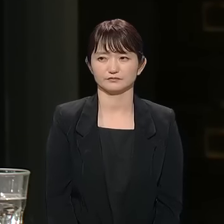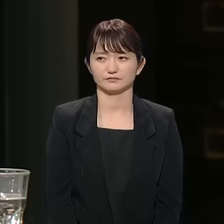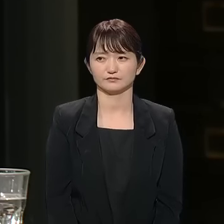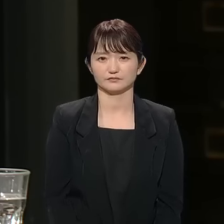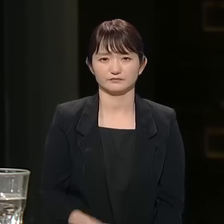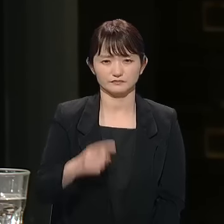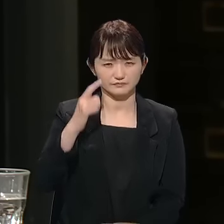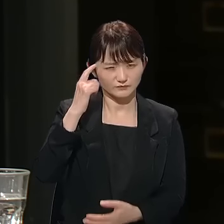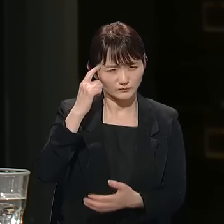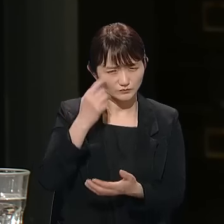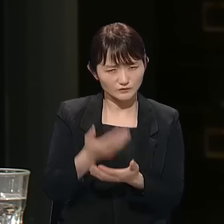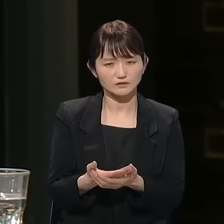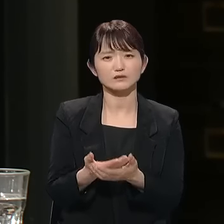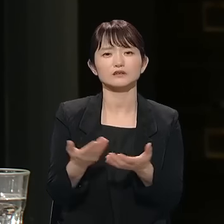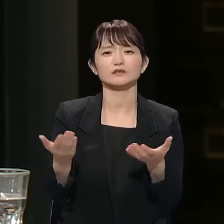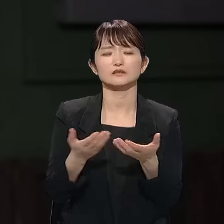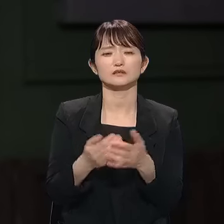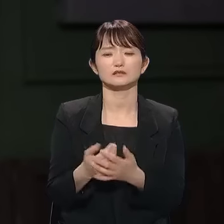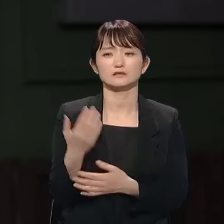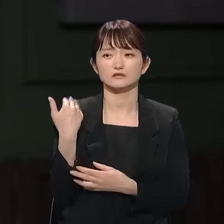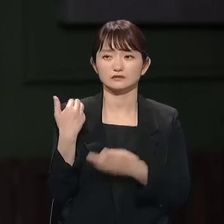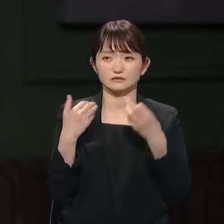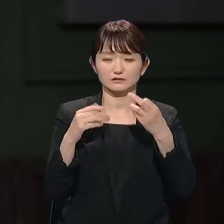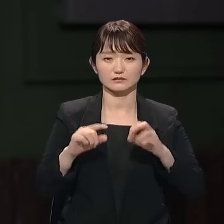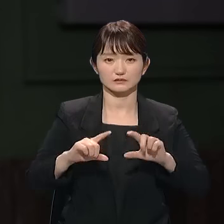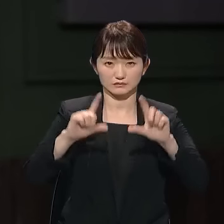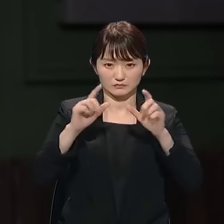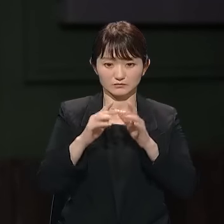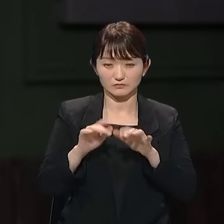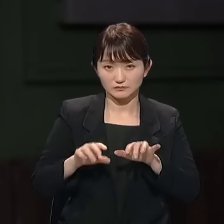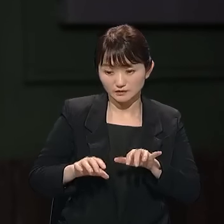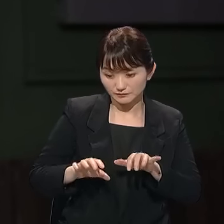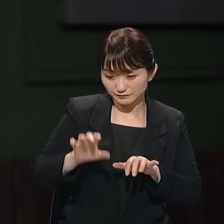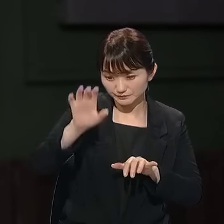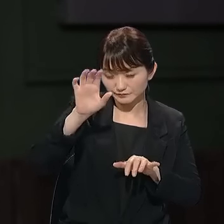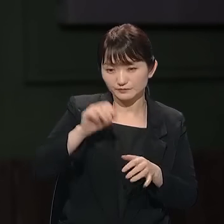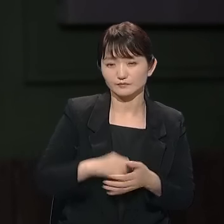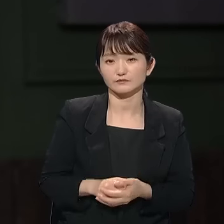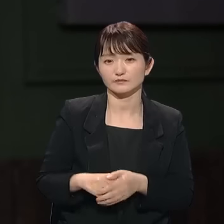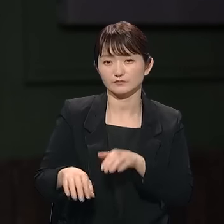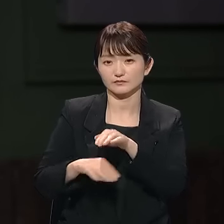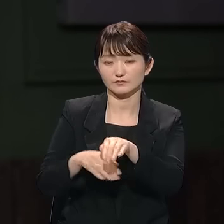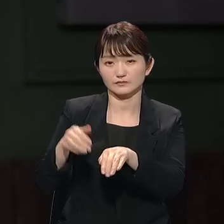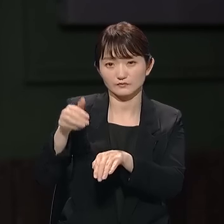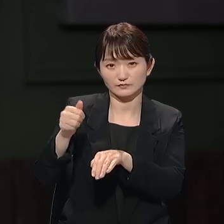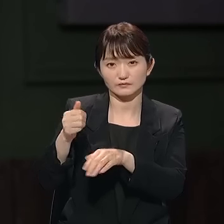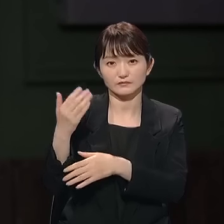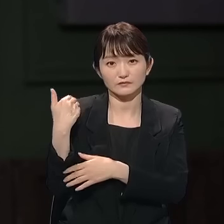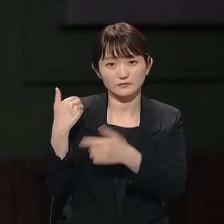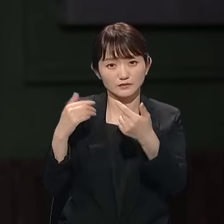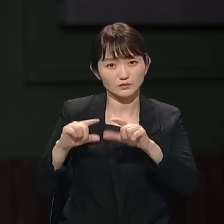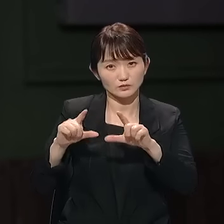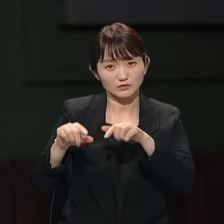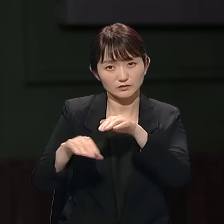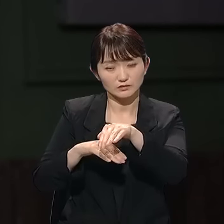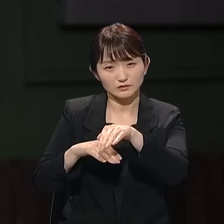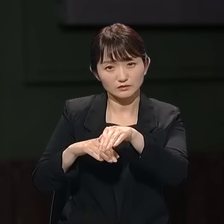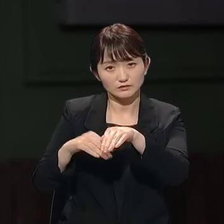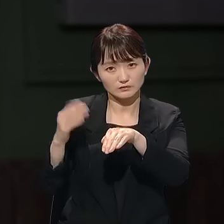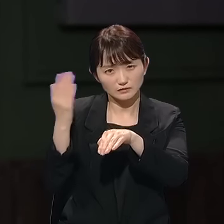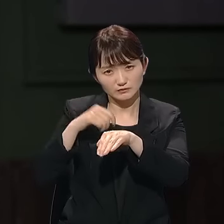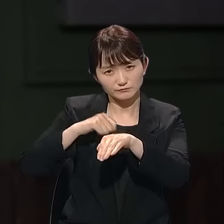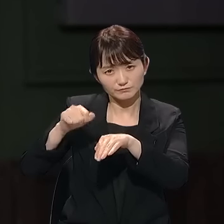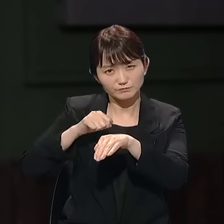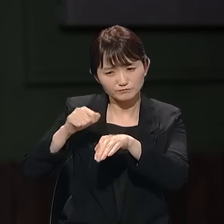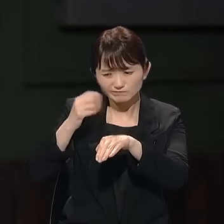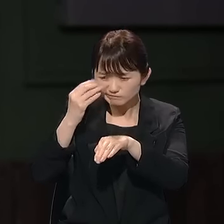충격적인 일입니다. 네, 그렇습니다. 지난 13일에 올라온 글인데요. 이 작성자인 차주는 지난 6일에 세차를 하다가 좀 이상한 자국을